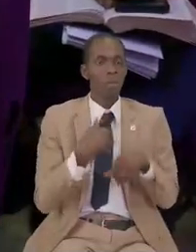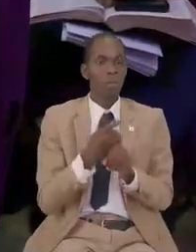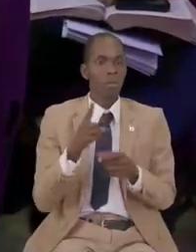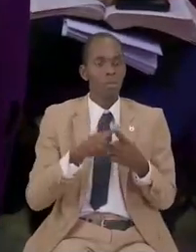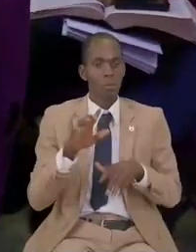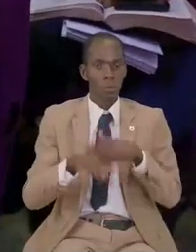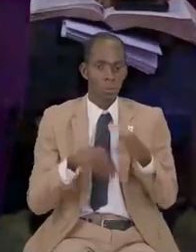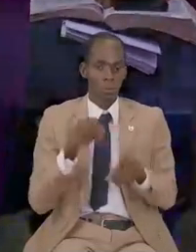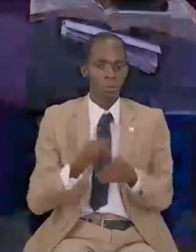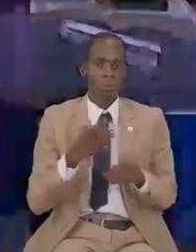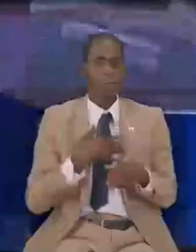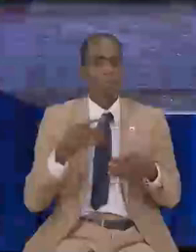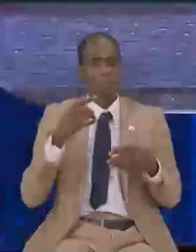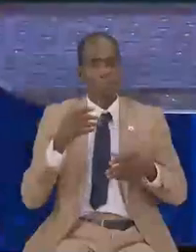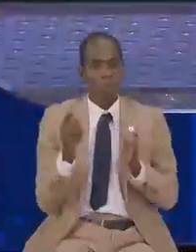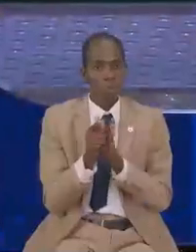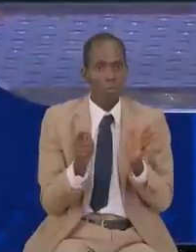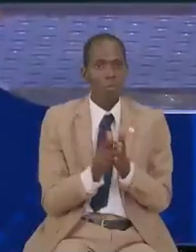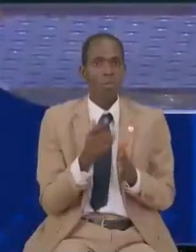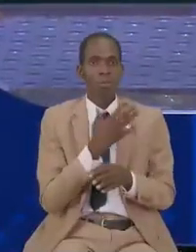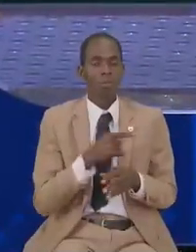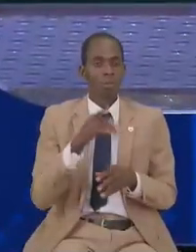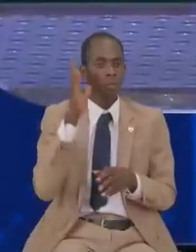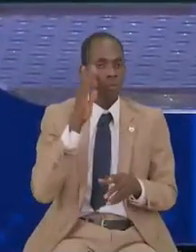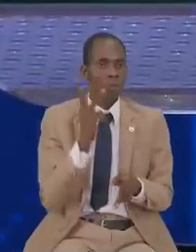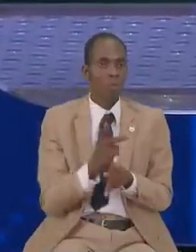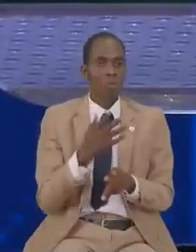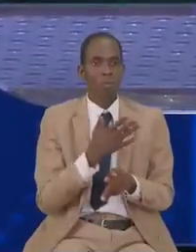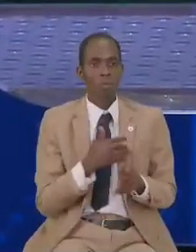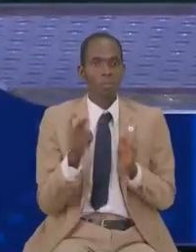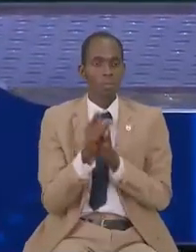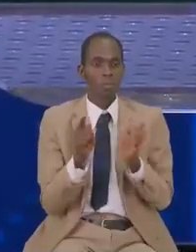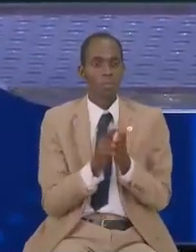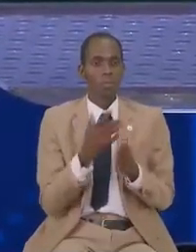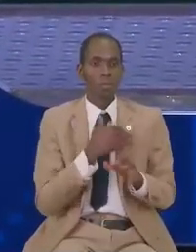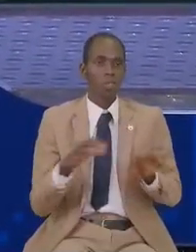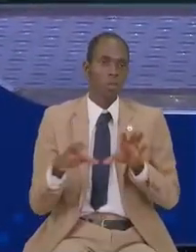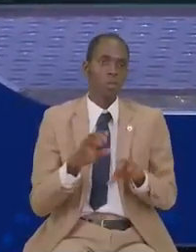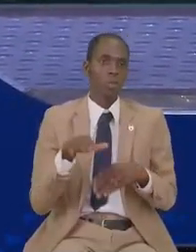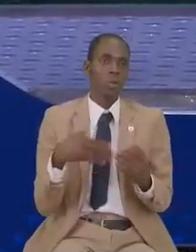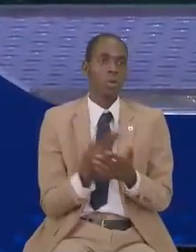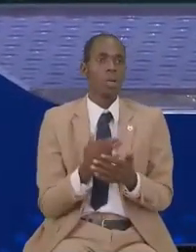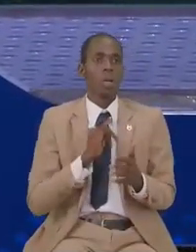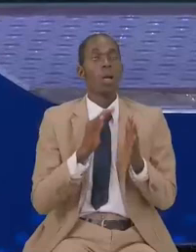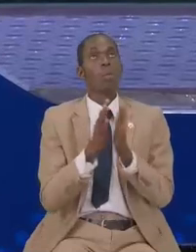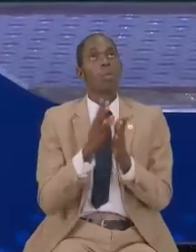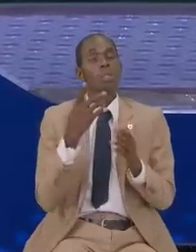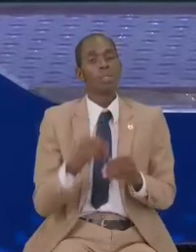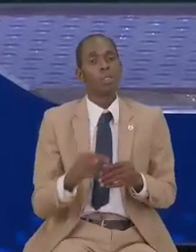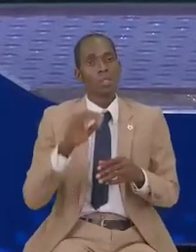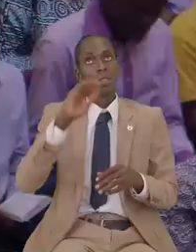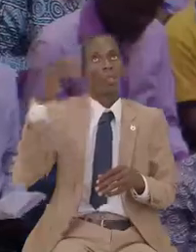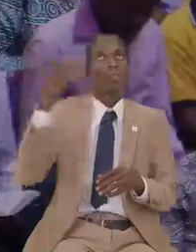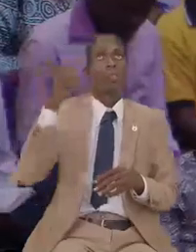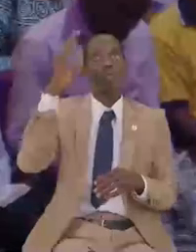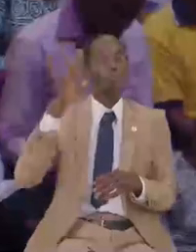et je ferai en sorte que vous suiviez mes ordonnances et que vous observiez, pratiquiez mes lois. Je prie que la grâce de Dieu augmente